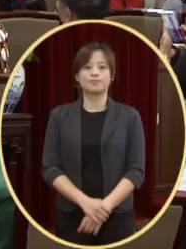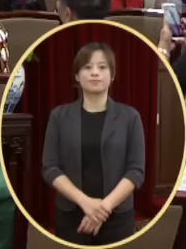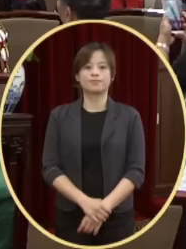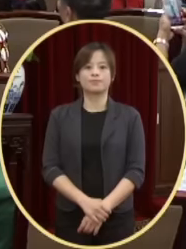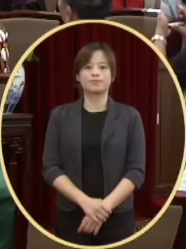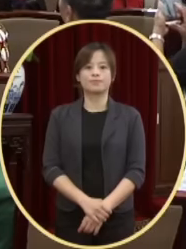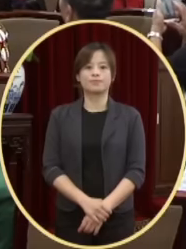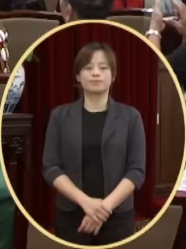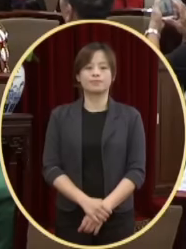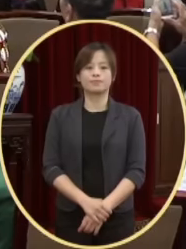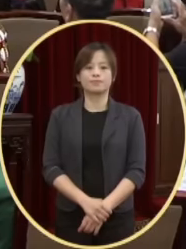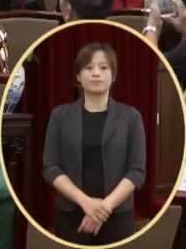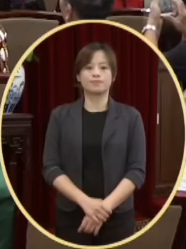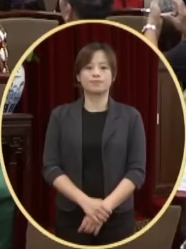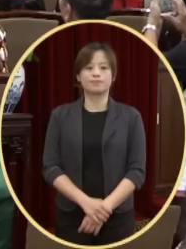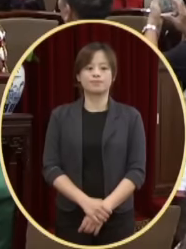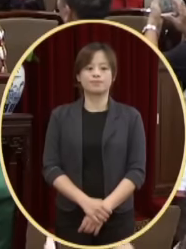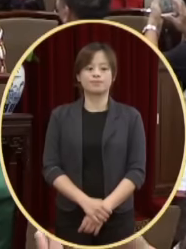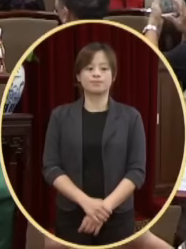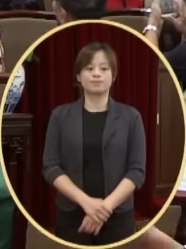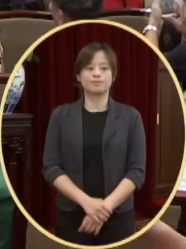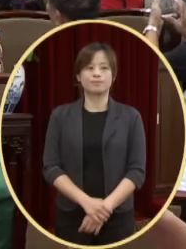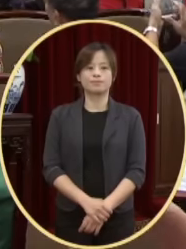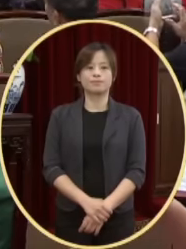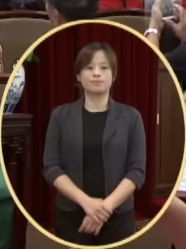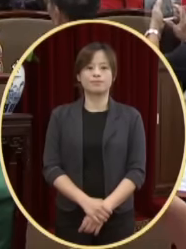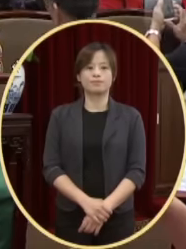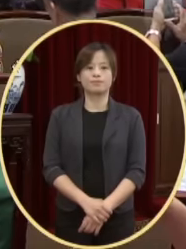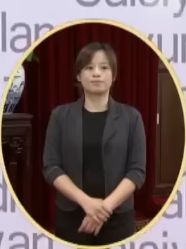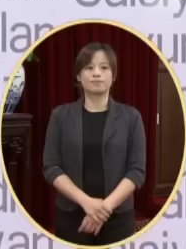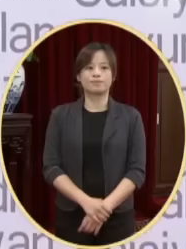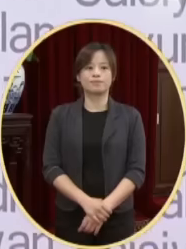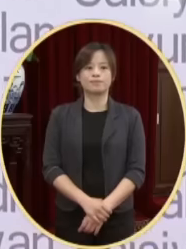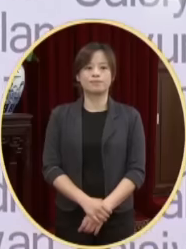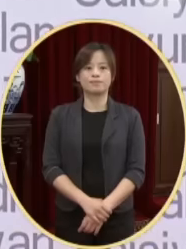西湖，阿基巴格雷多的就那个查理县。